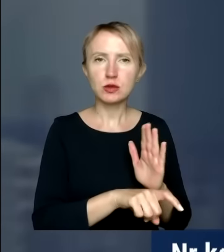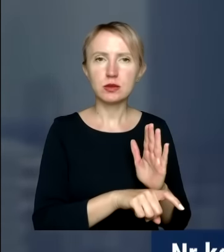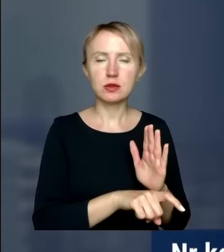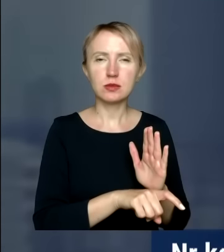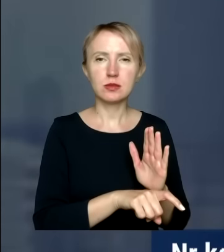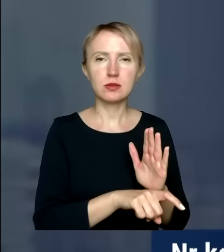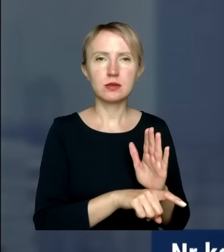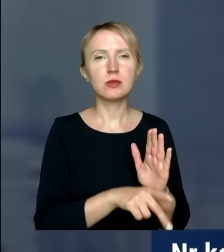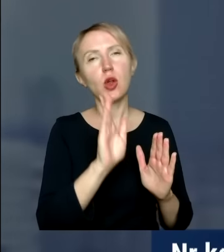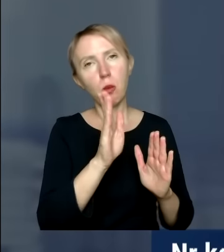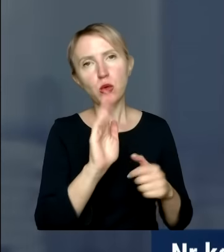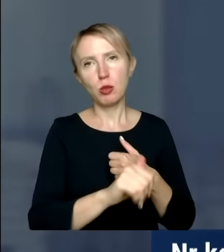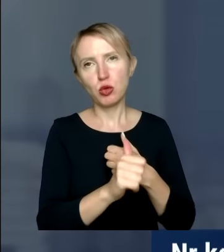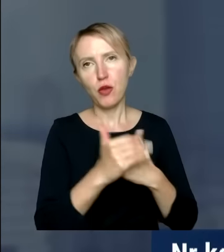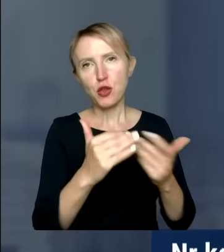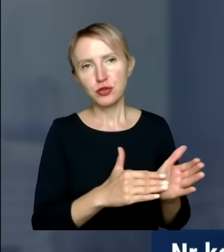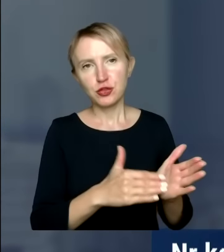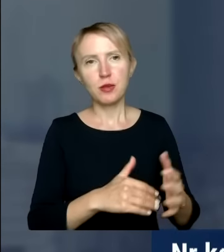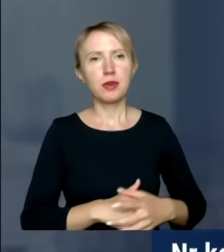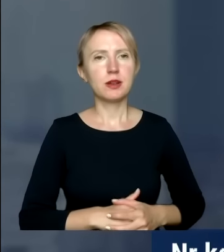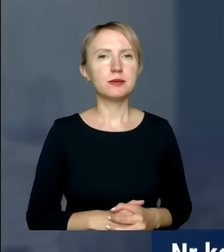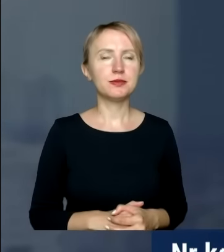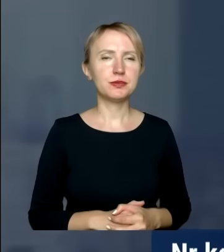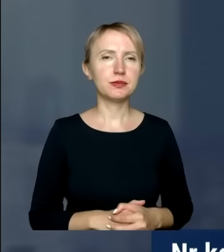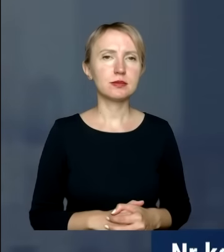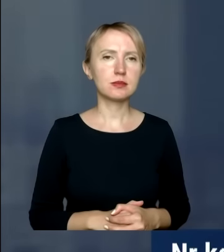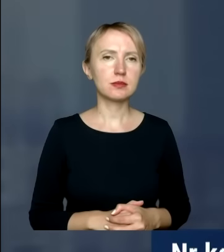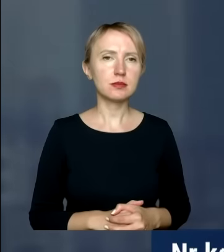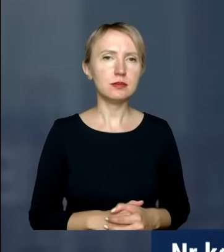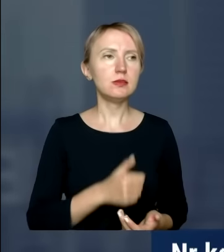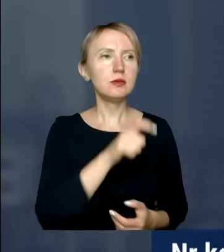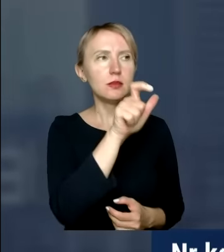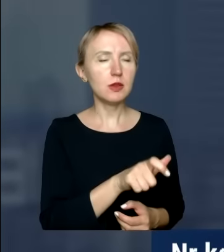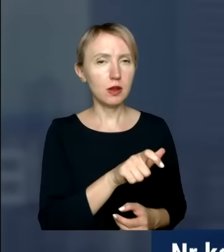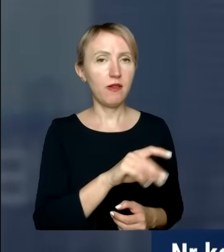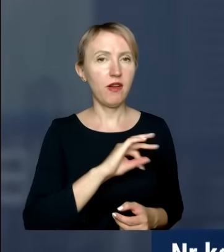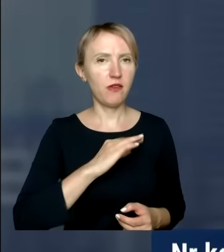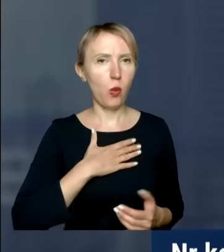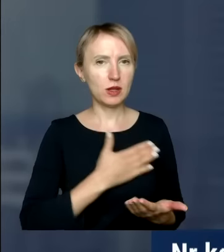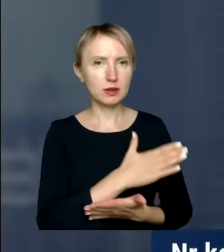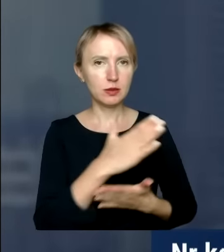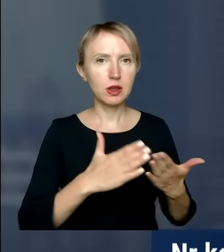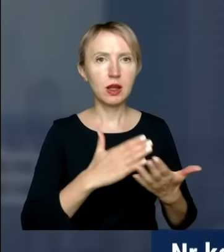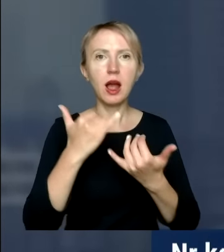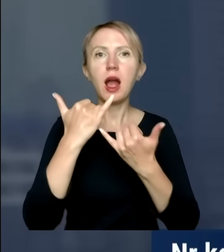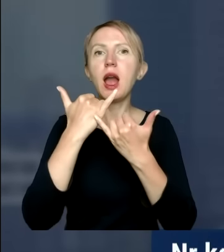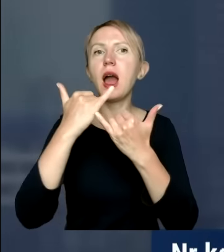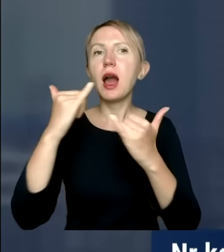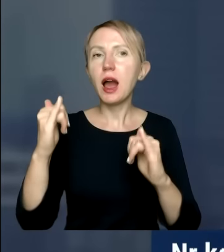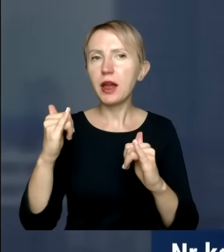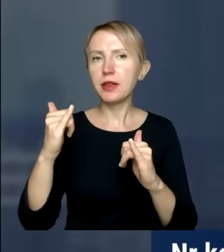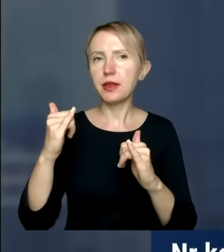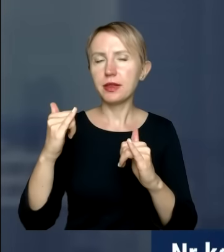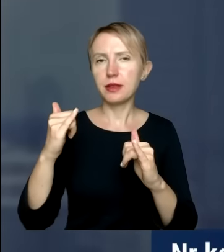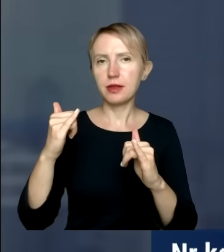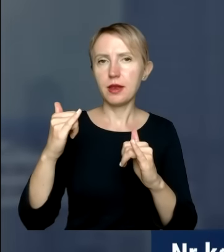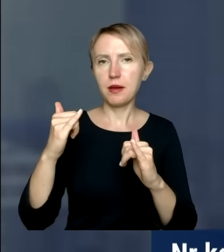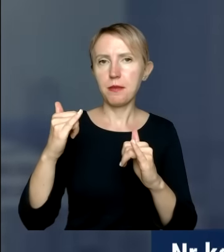bo to potem się udowadnia i okazuje pod zarzutem szpiegostwa osoby u siebie a inni z innej strony